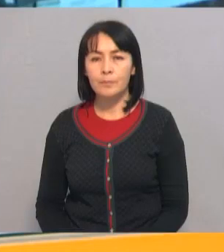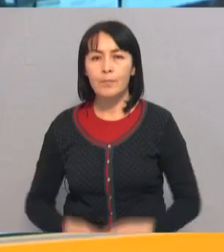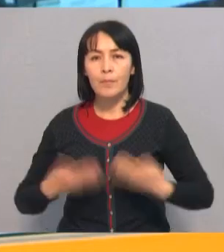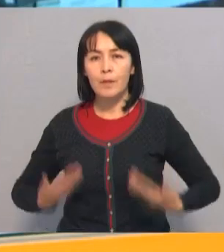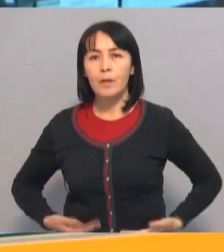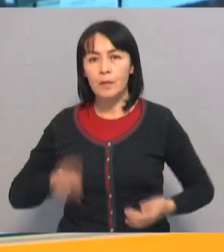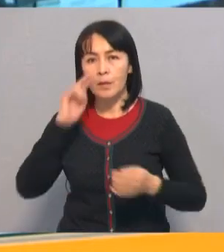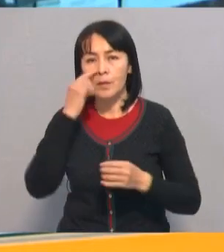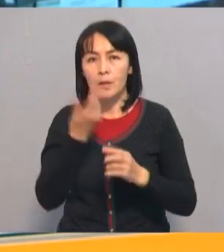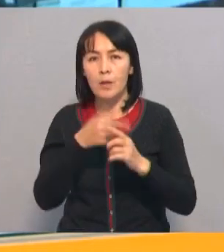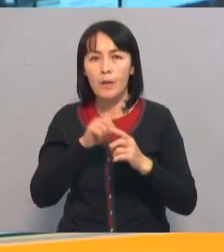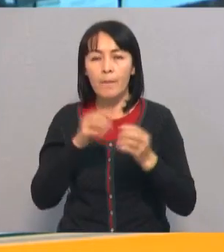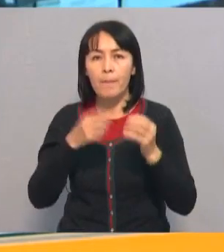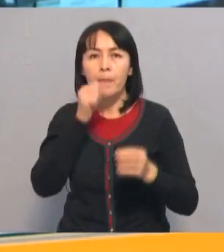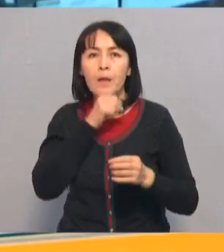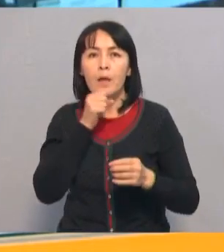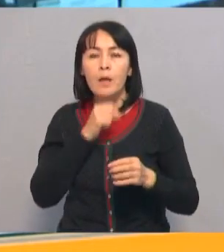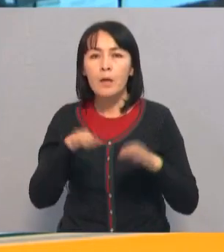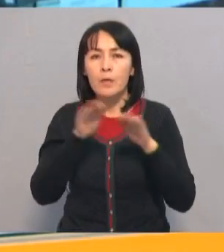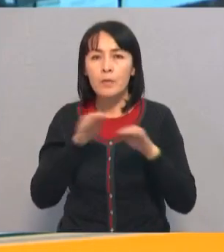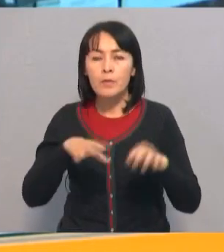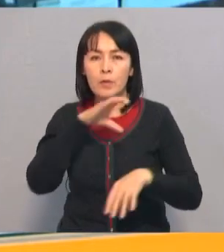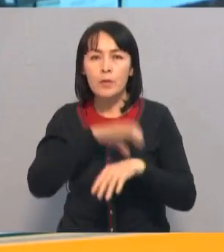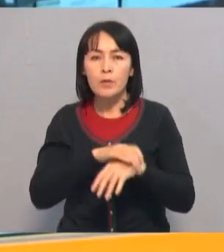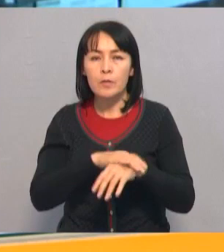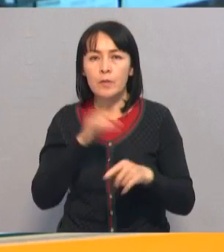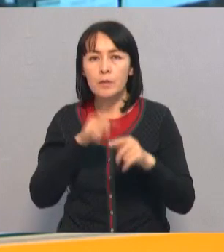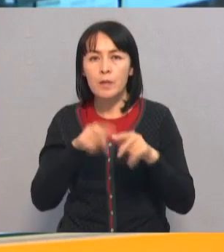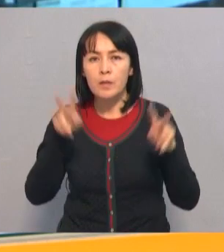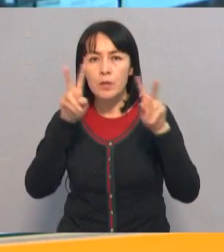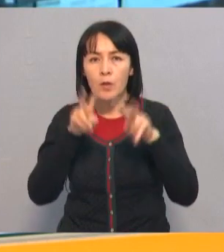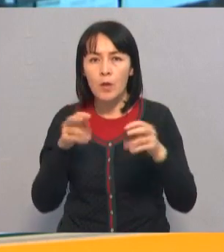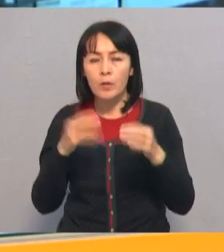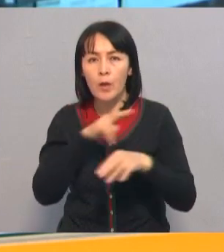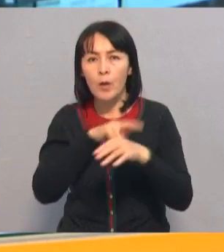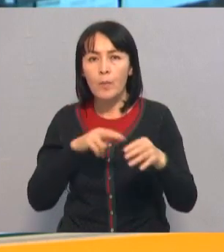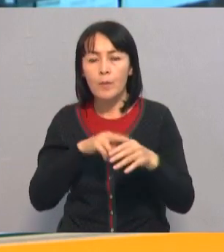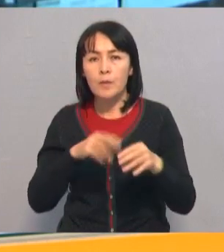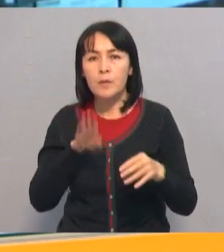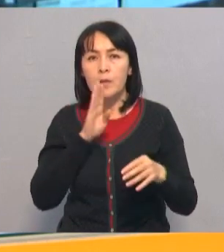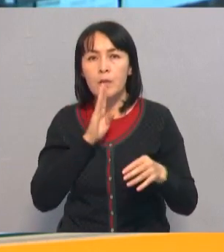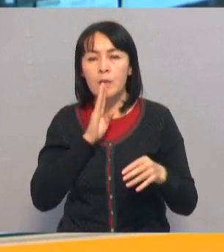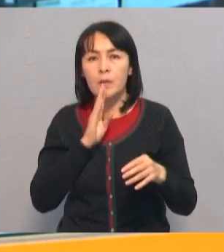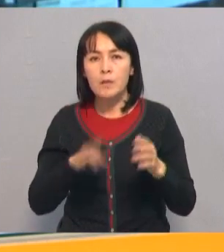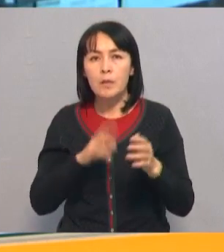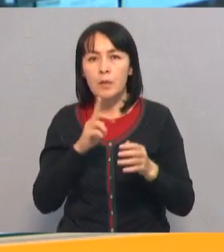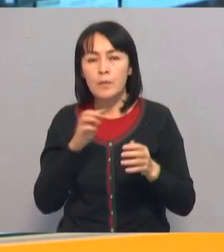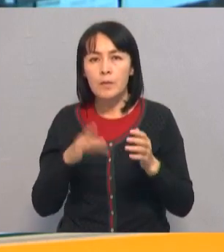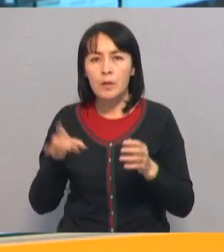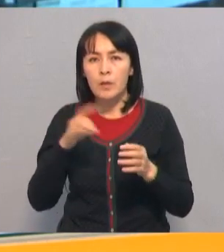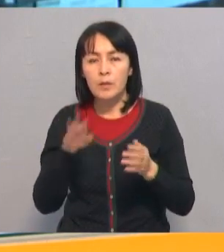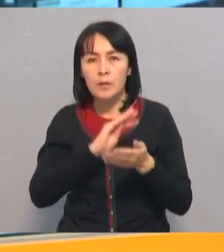Жителя Шымкента, который ограбил школьника, задержали по горячим следам. В полицию обратился житель Каратауского района